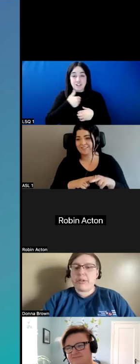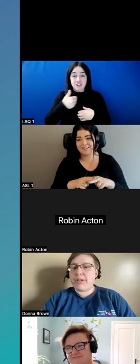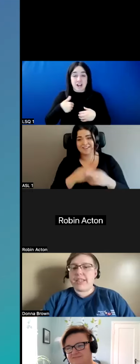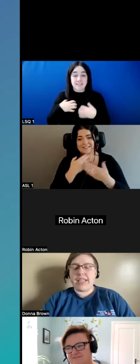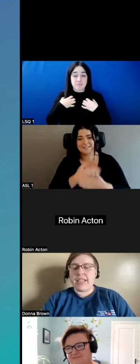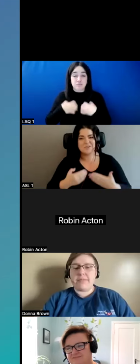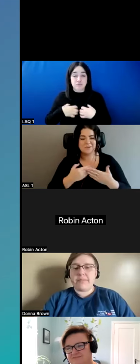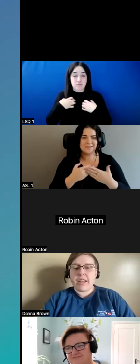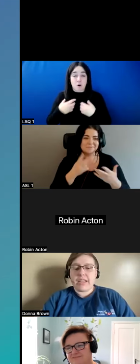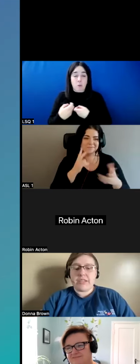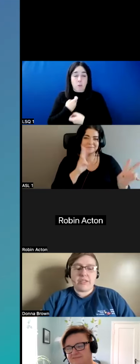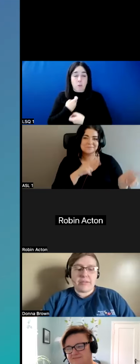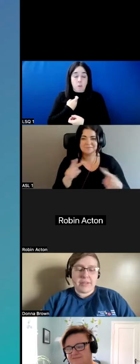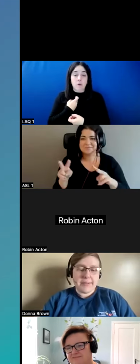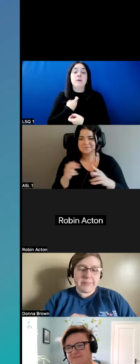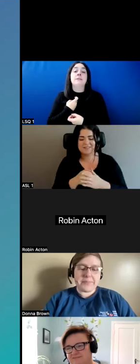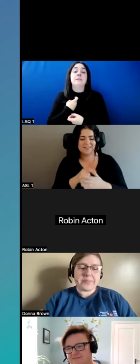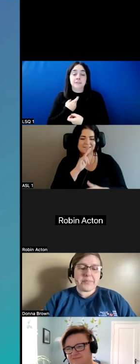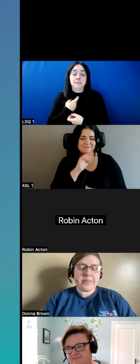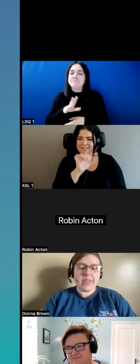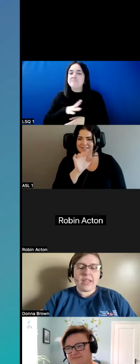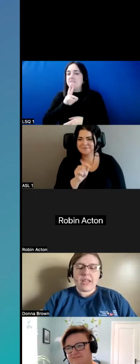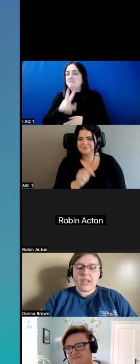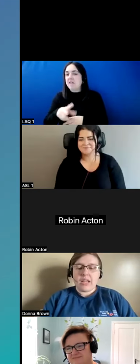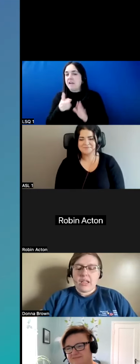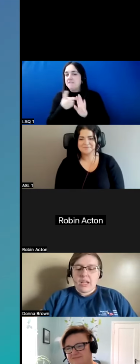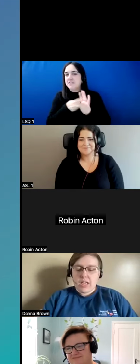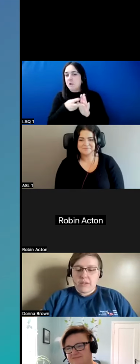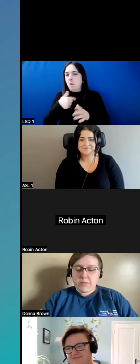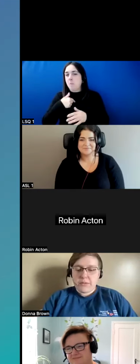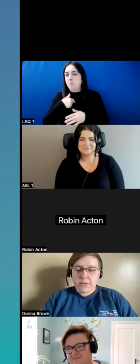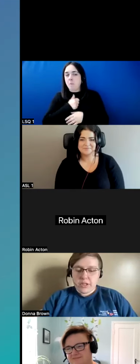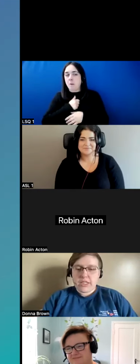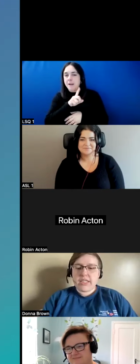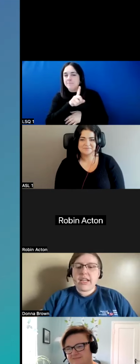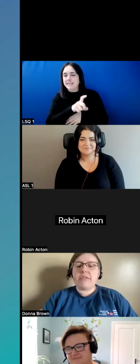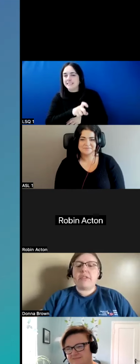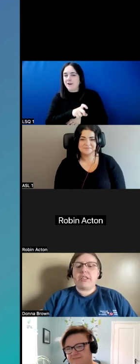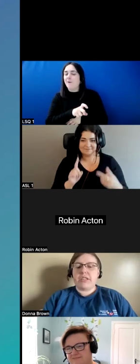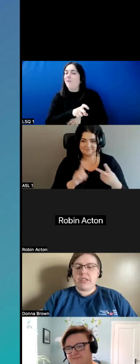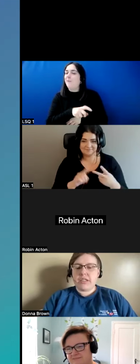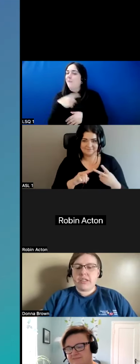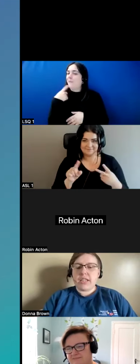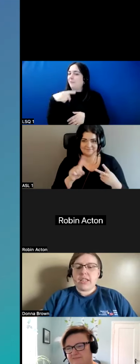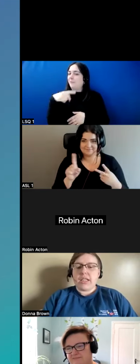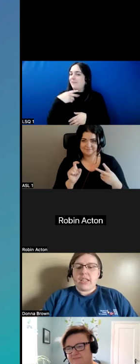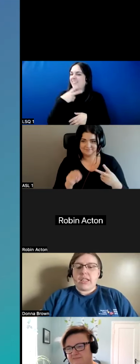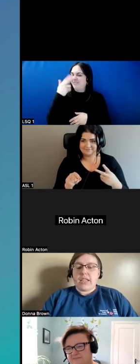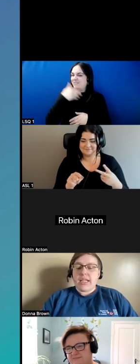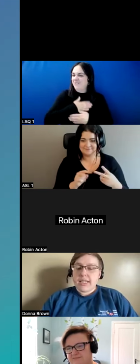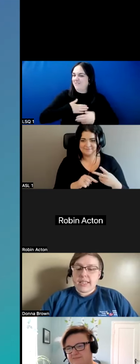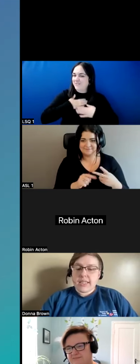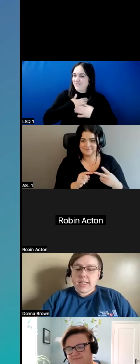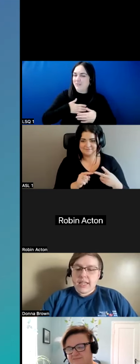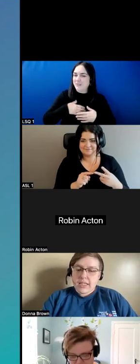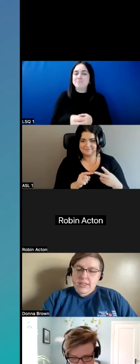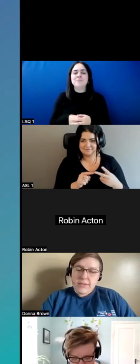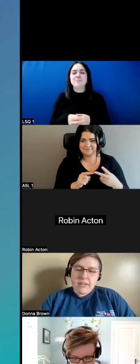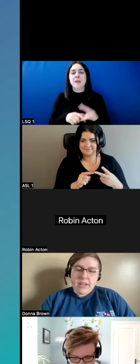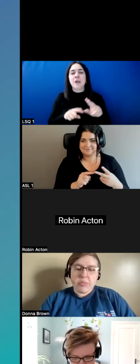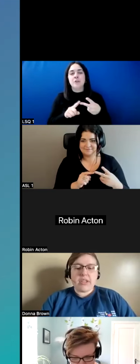Mais oui, cette expérience était vraiment très amusante. J'ai vraiment exploré ça et je me suis régalé. Et pour la deuxième question,